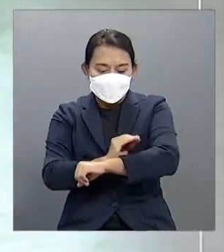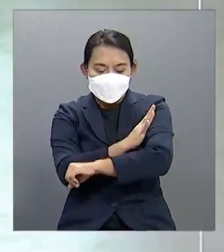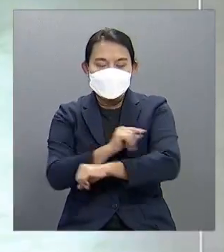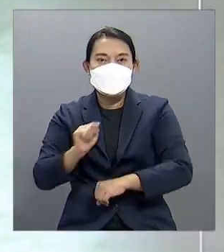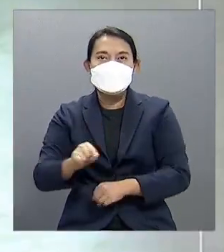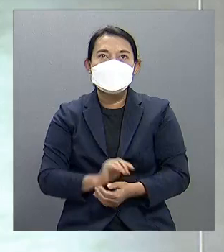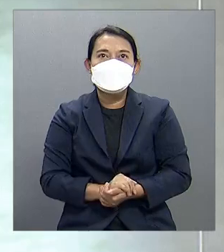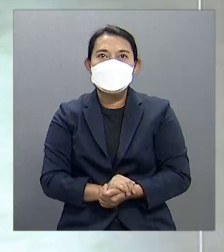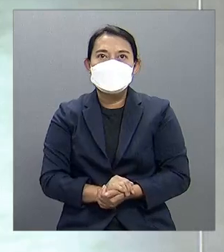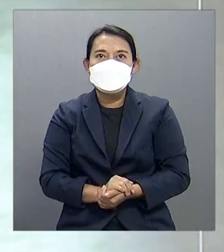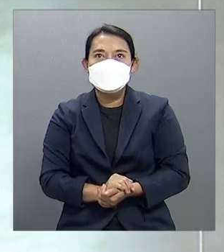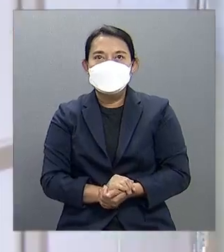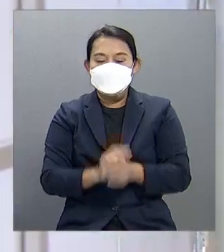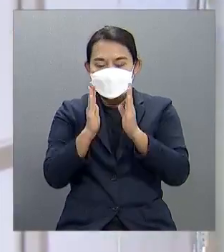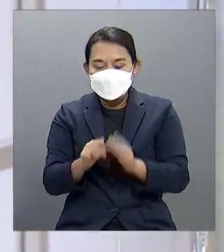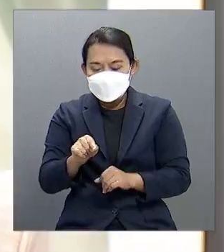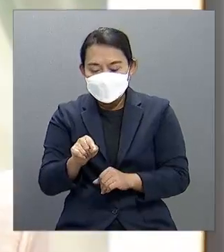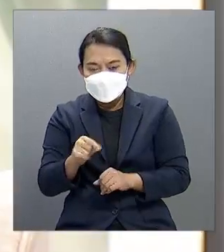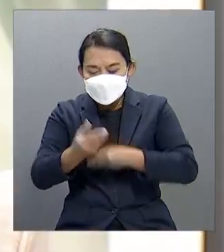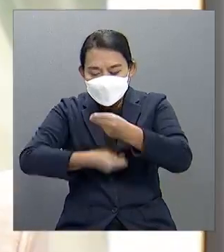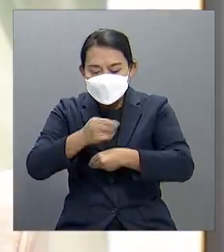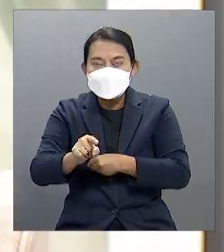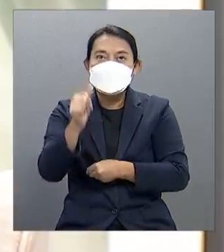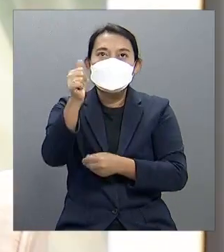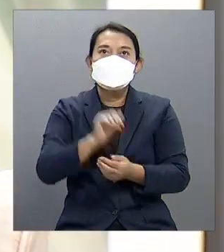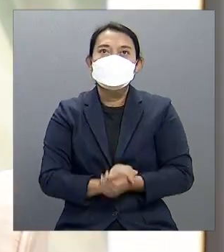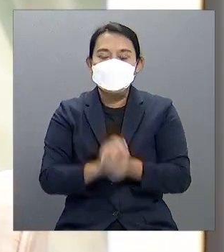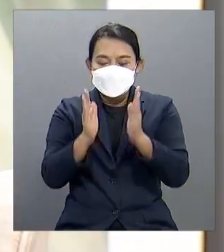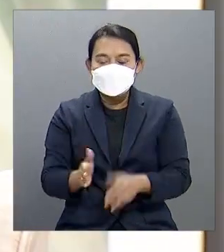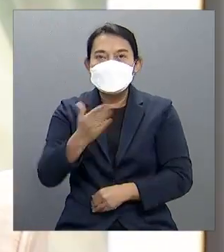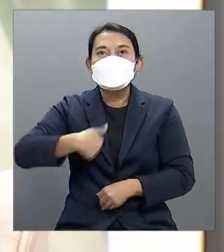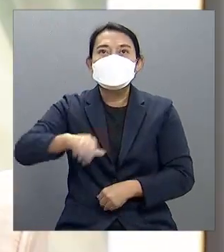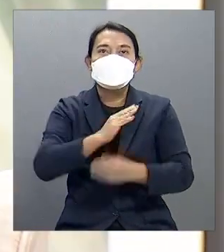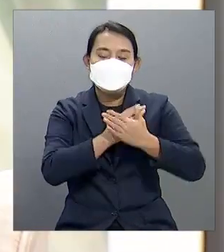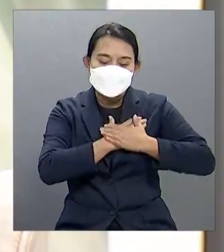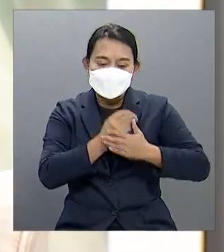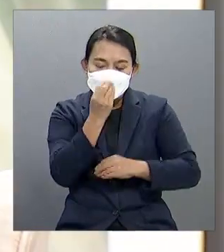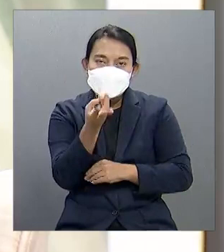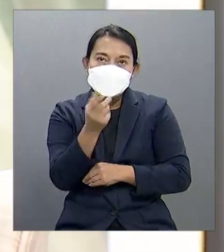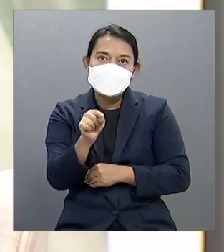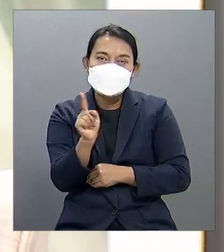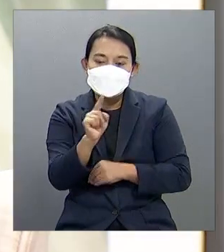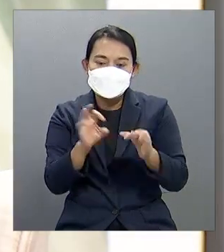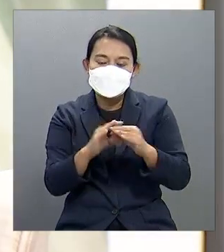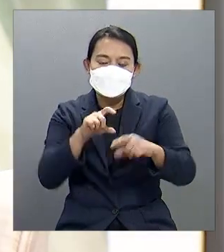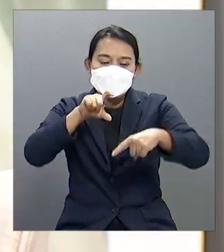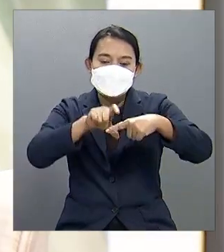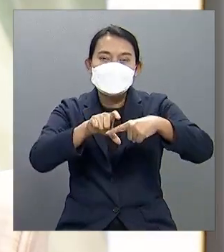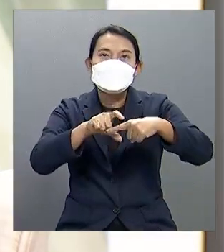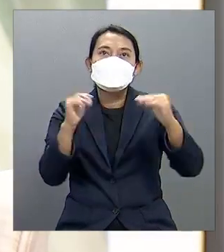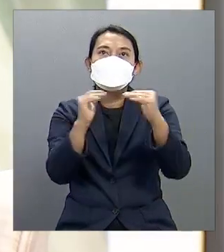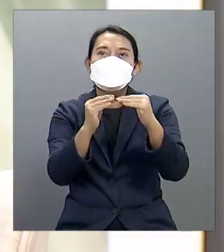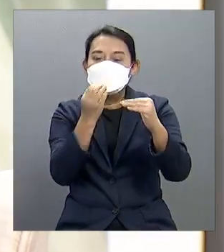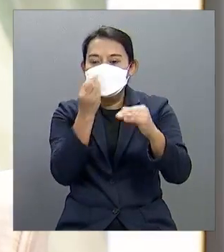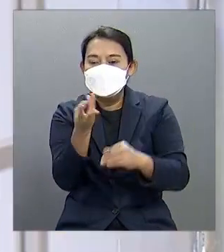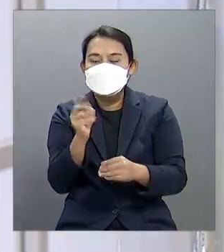าสิแม่ค้าคุ้ม ทุกคนรักชัยพรหมดแหละคุณผู้ชมเวลาไปกินข้าวด้วยกันเพราะว่าหารเท่ากันแต่ชัยพรกินน้อยกว่าเพื ่ อน เนี่ยเวลามีงานเลี้ย